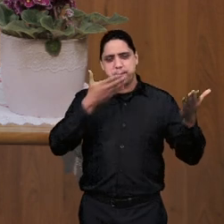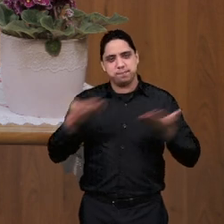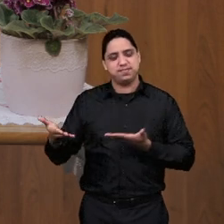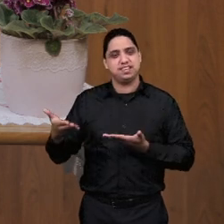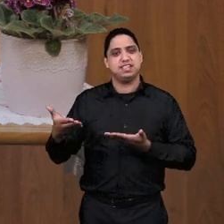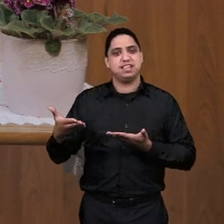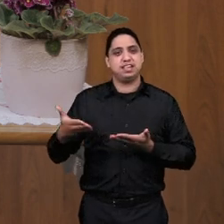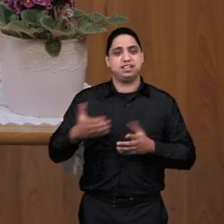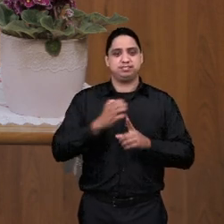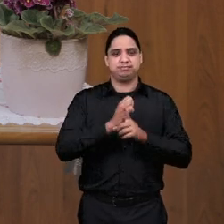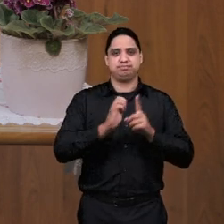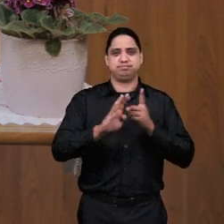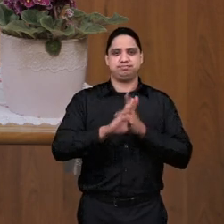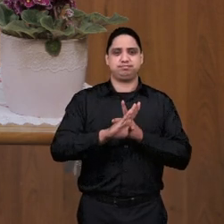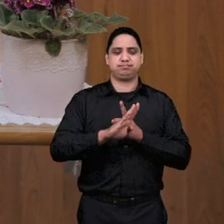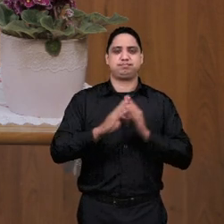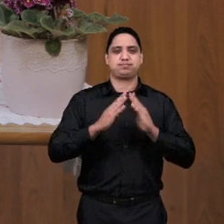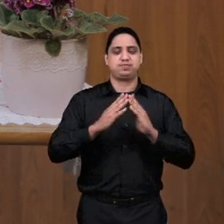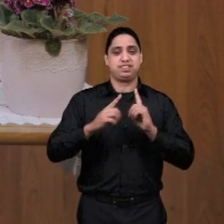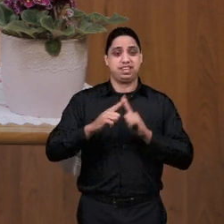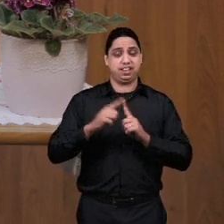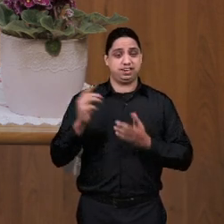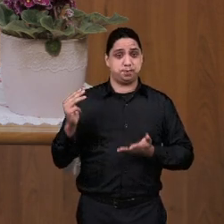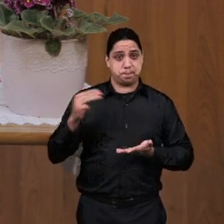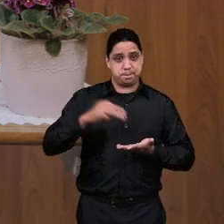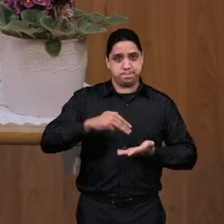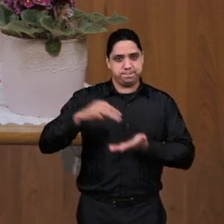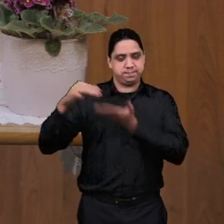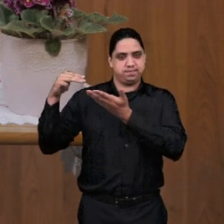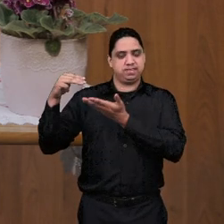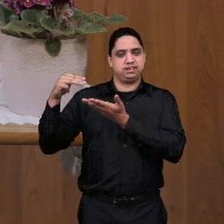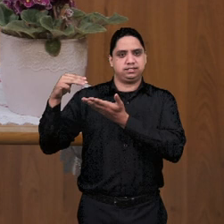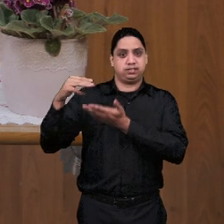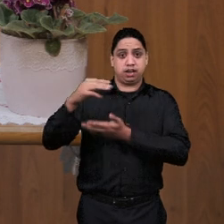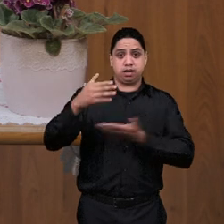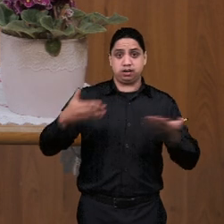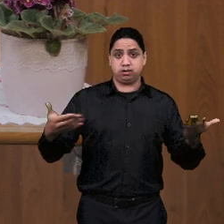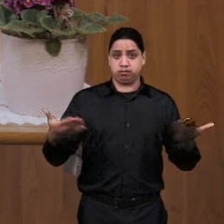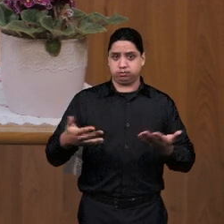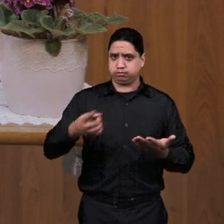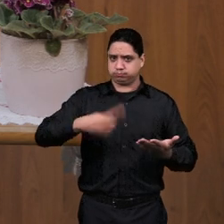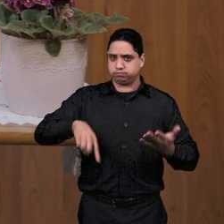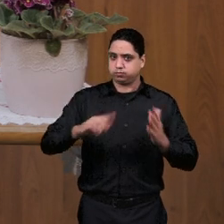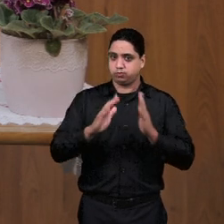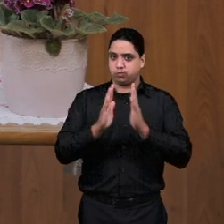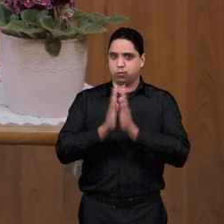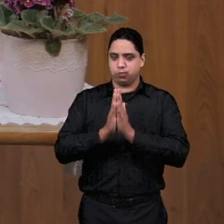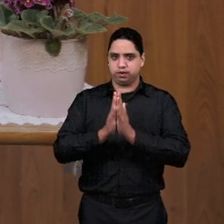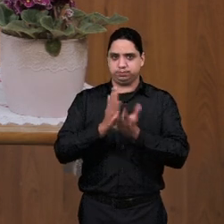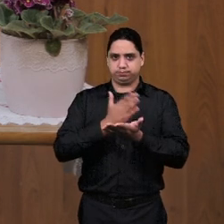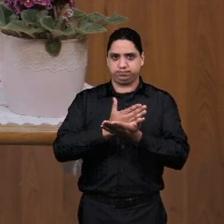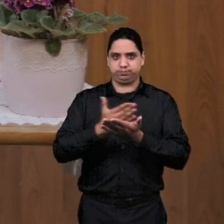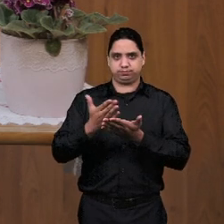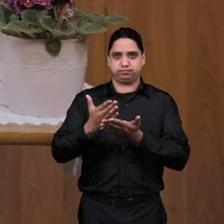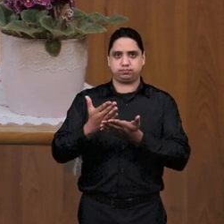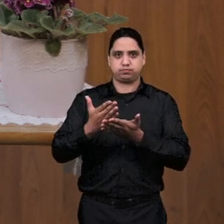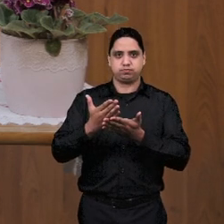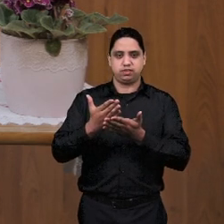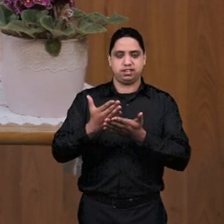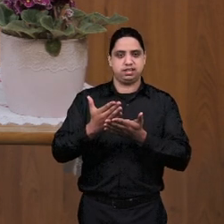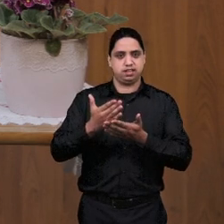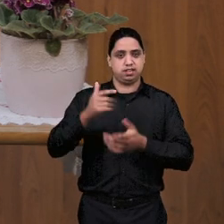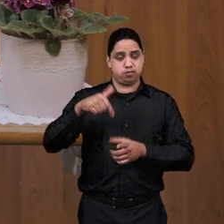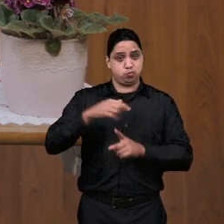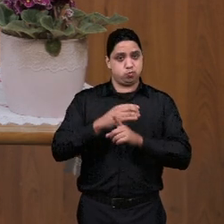à l'école biblique dominicale de l'Église chrétienne Maranatha. Et nous allons prier au Seigneur en ce moment pour commencer